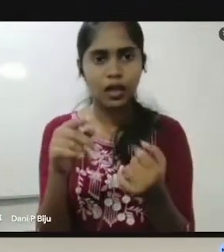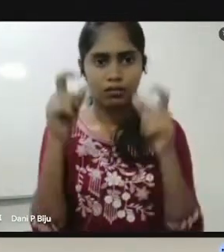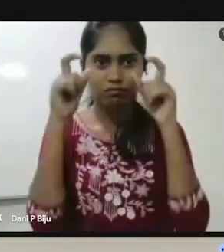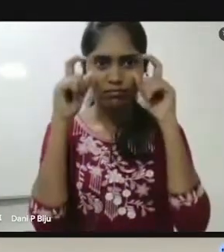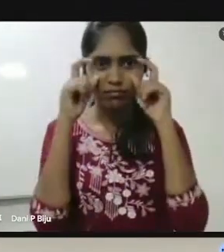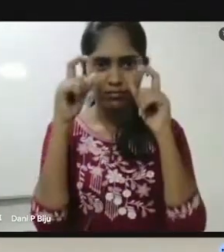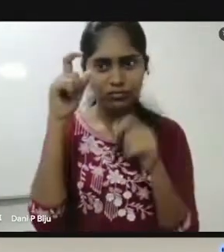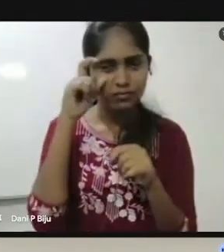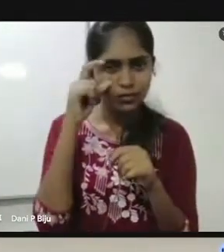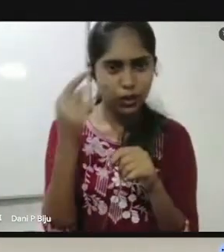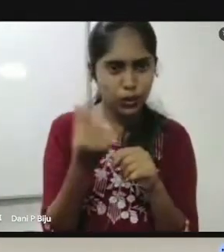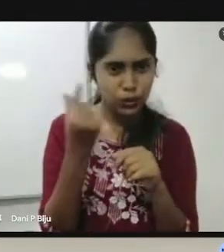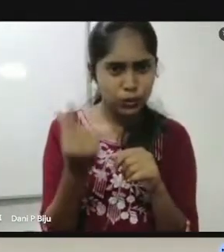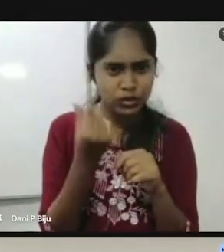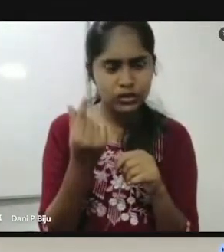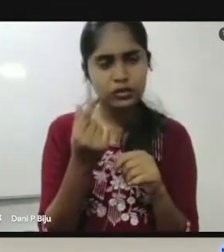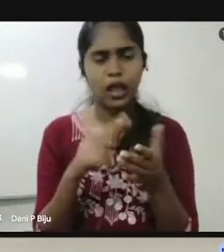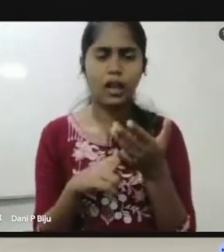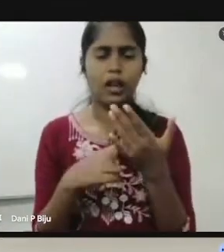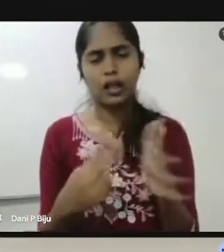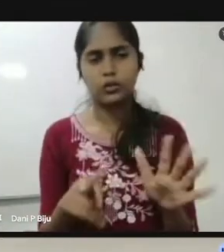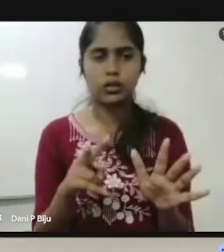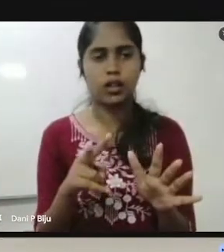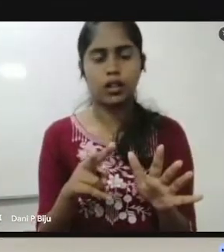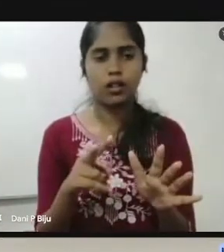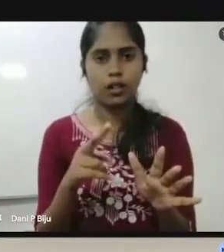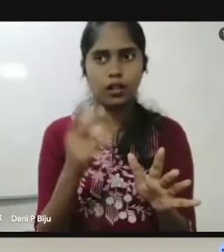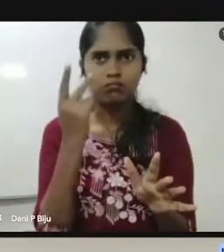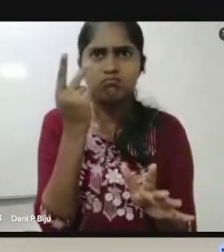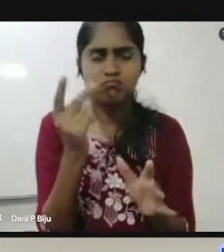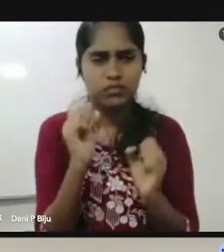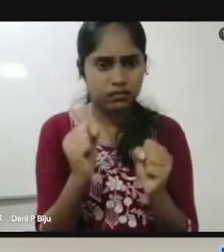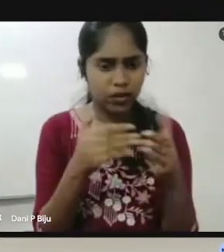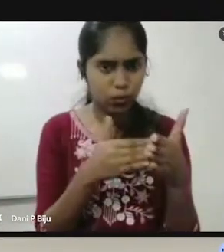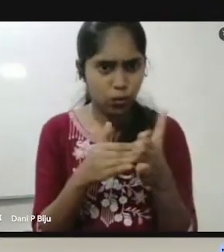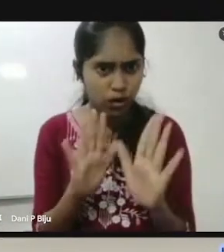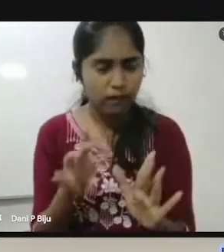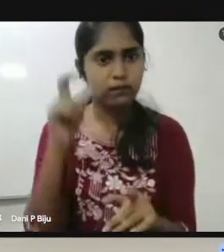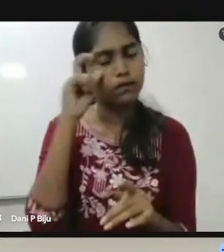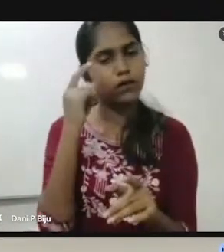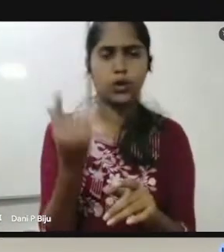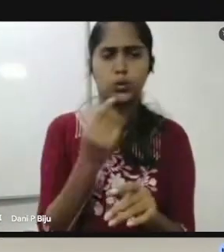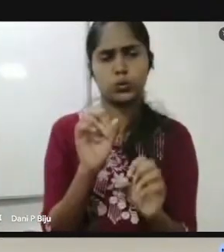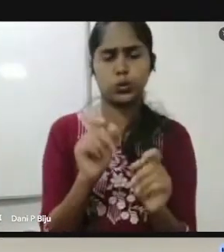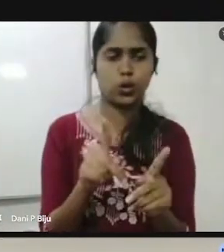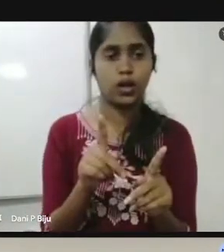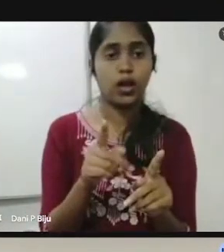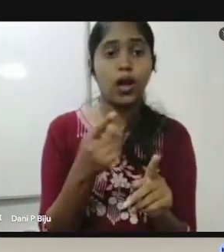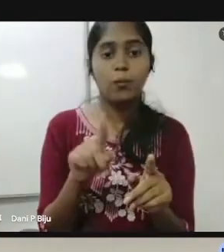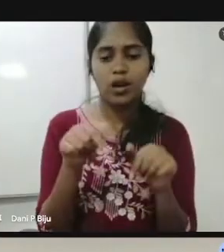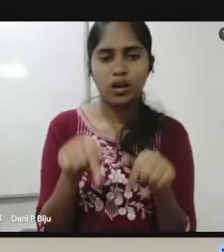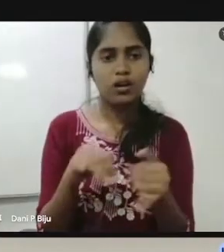വെക്കുന്നത്, കുഴപ്പമില്ല. പക്ഷെ ഹിയറിംഗ് എയ്ഡ്, നമ്മുടെ കേൾവി സഹായി വെക്കുന്നത് ഇപ്പോഴും ചിലപ്പോൾ ചിലർക്ക് ഒരു സോഷ്യലി അത്